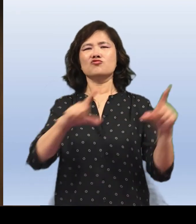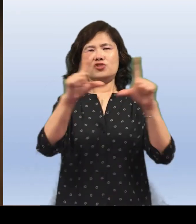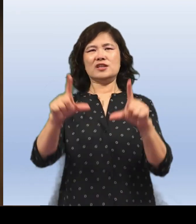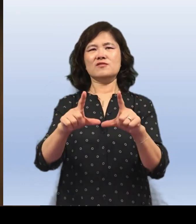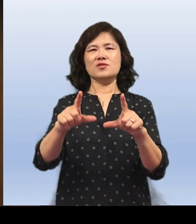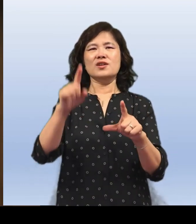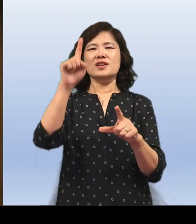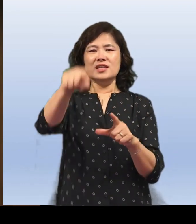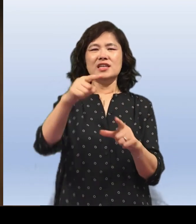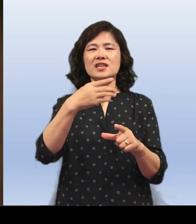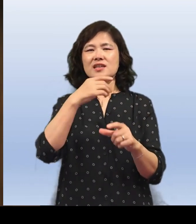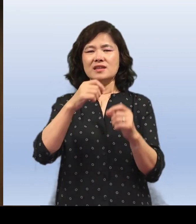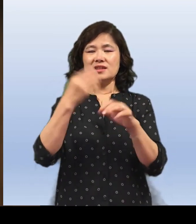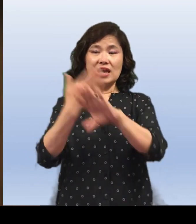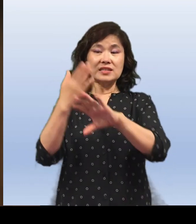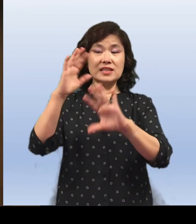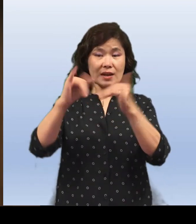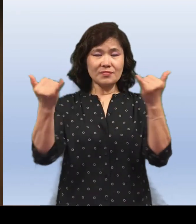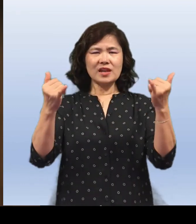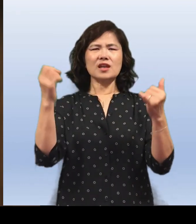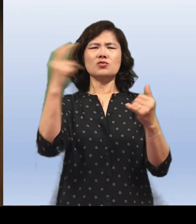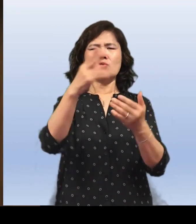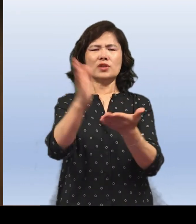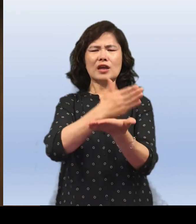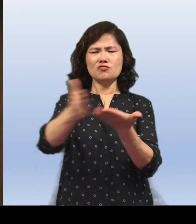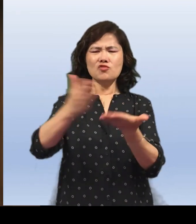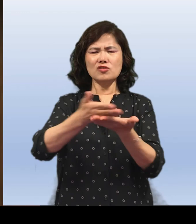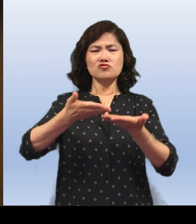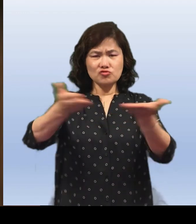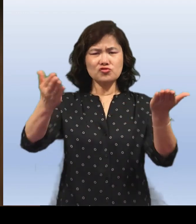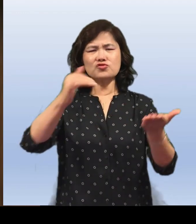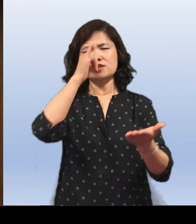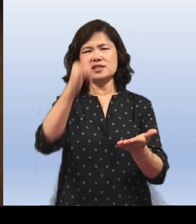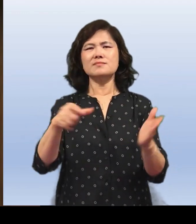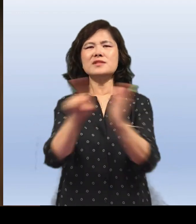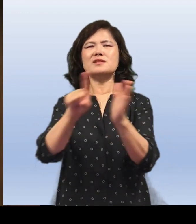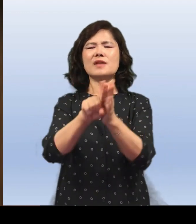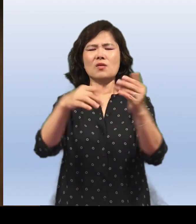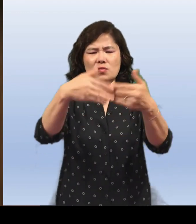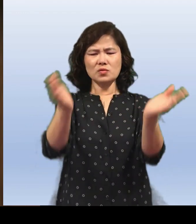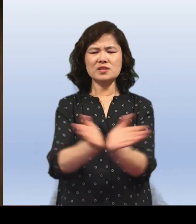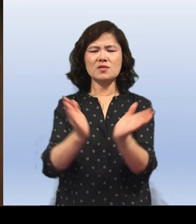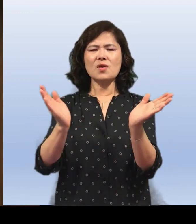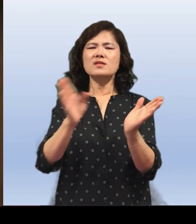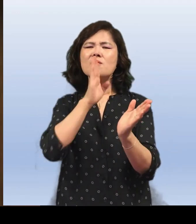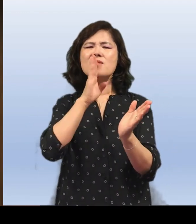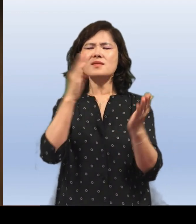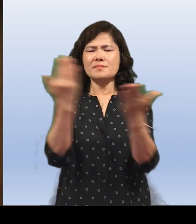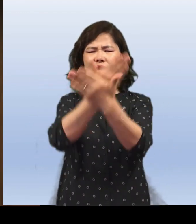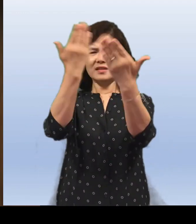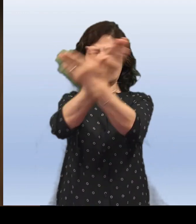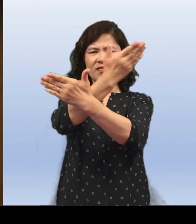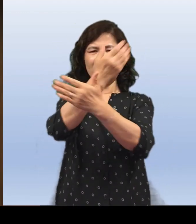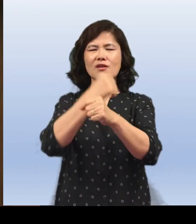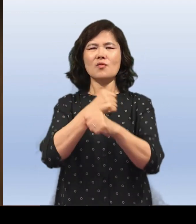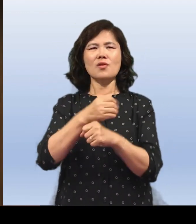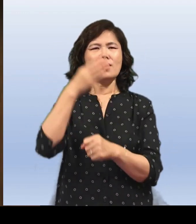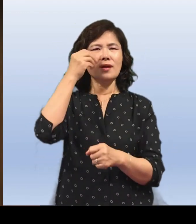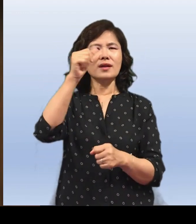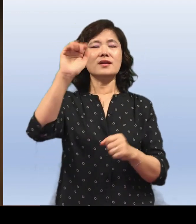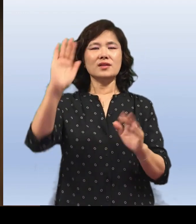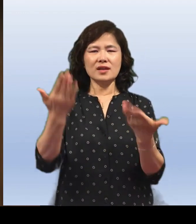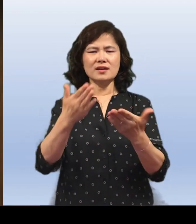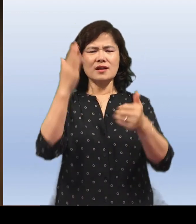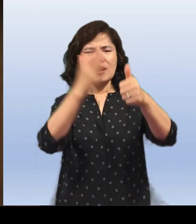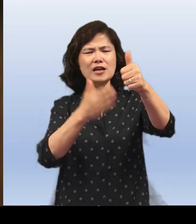영생의 복을 수많은 사람들에게 나눌 수 있는 믿음의 공동체로 성장해가고 성숙해 가기를